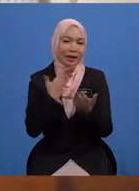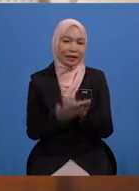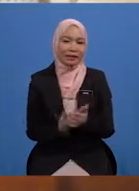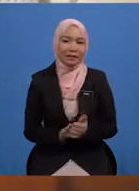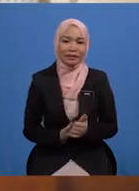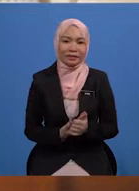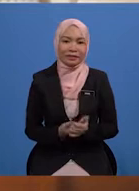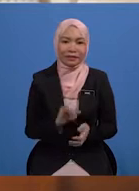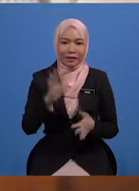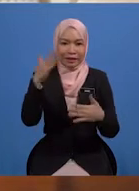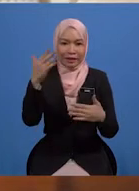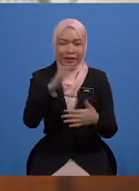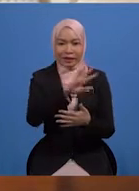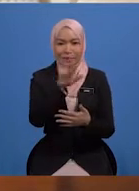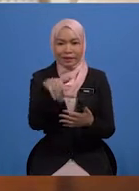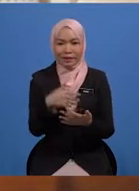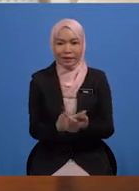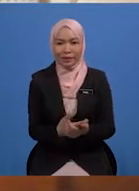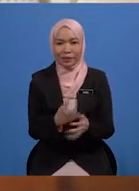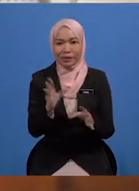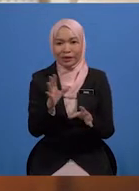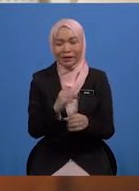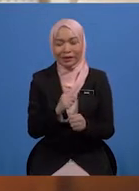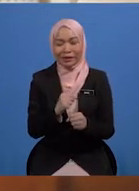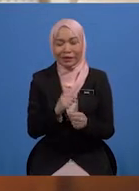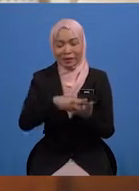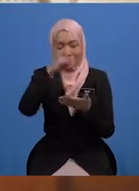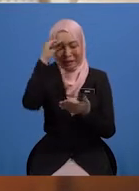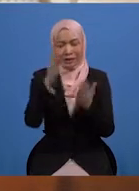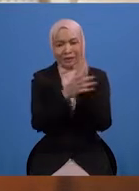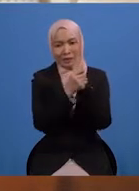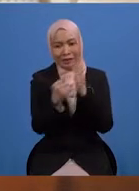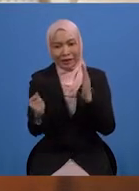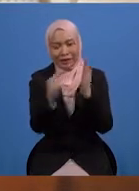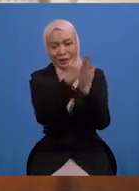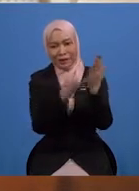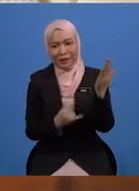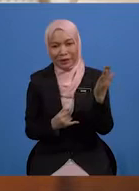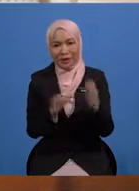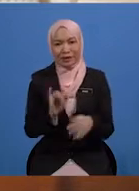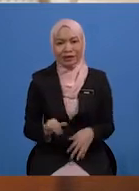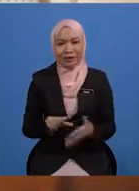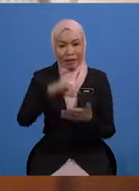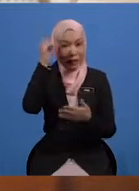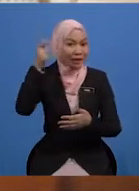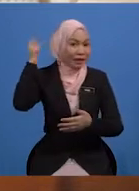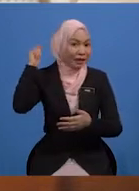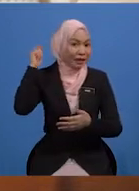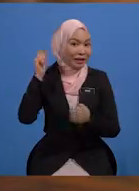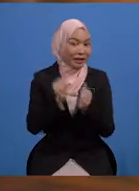Semoga murid-murid dapat mengaplikasikan kemahiran mewarna yang kita pelajari tadi dengan